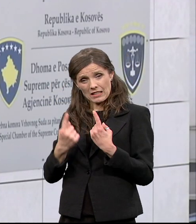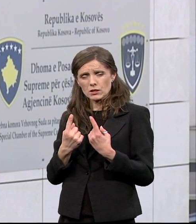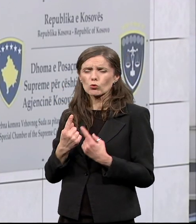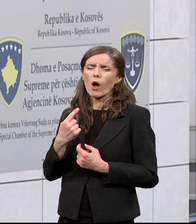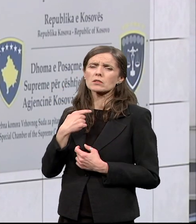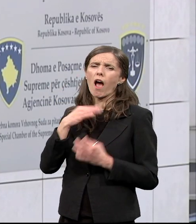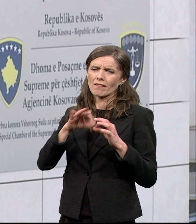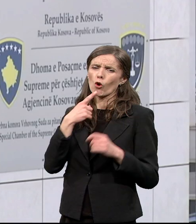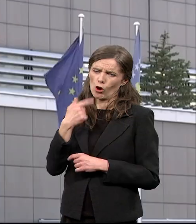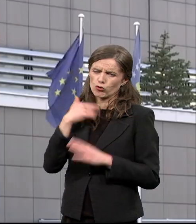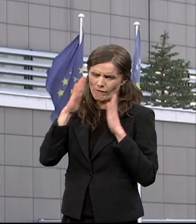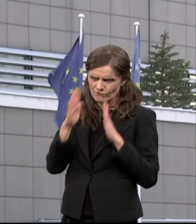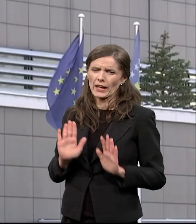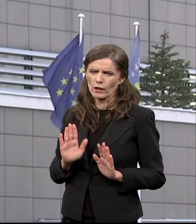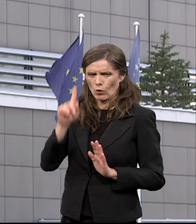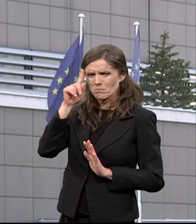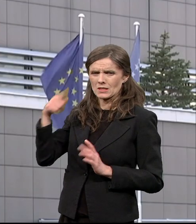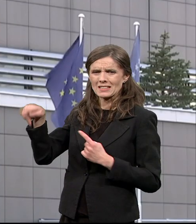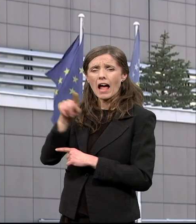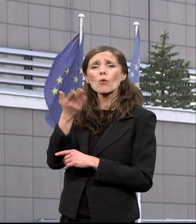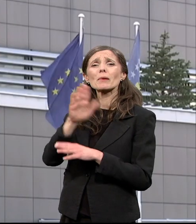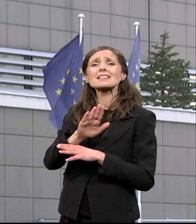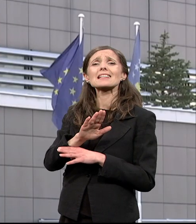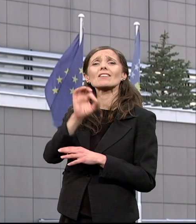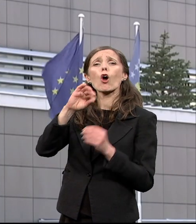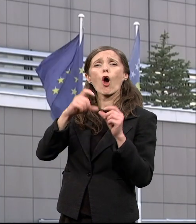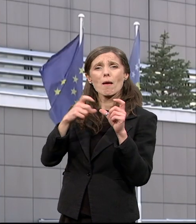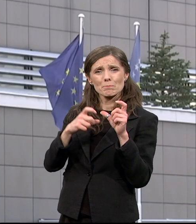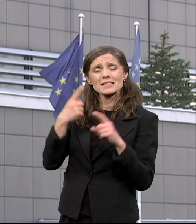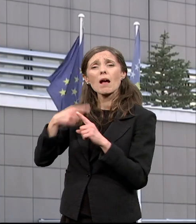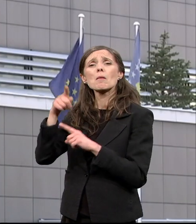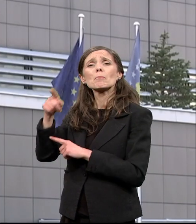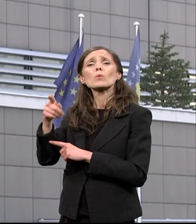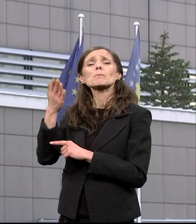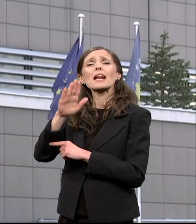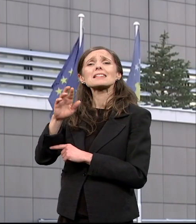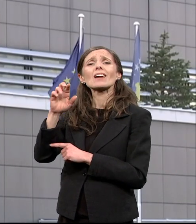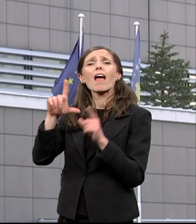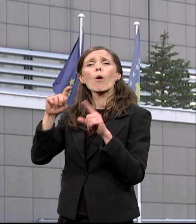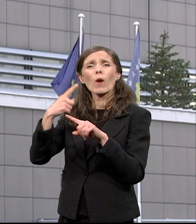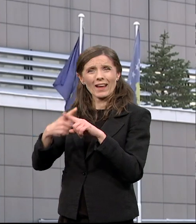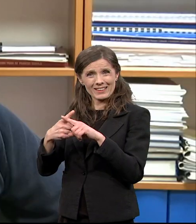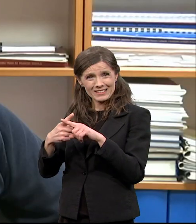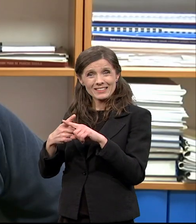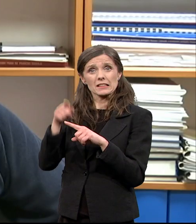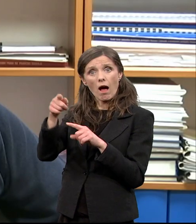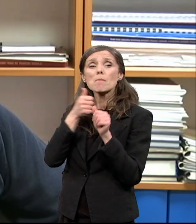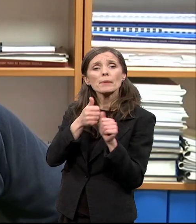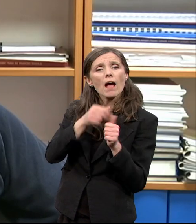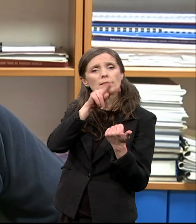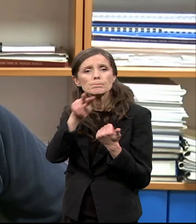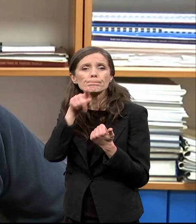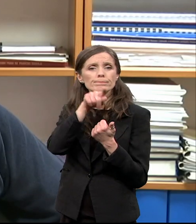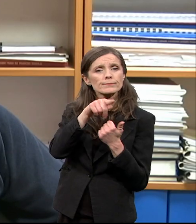da predstavnik OEBS-a i predstavnik EULEX-a prate ova suđenja i o tome sačinjavaju svoje